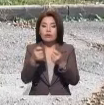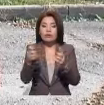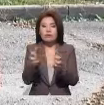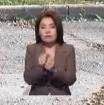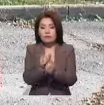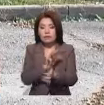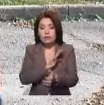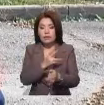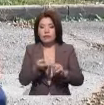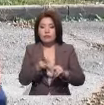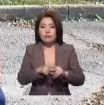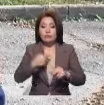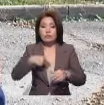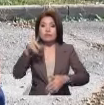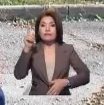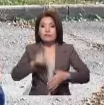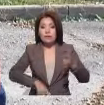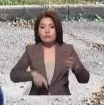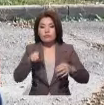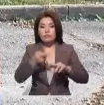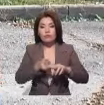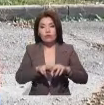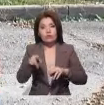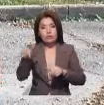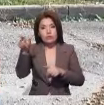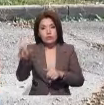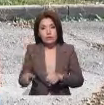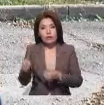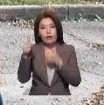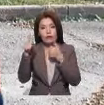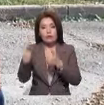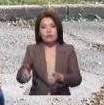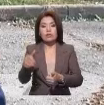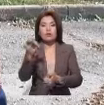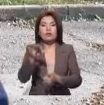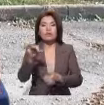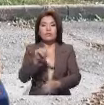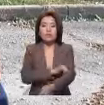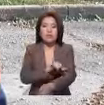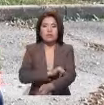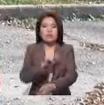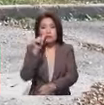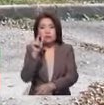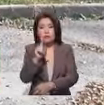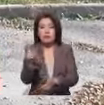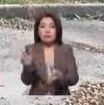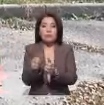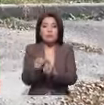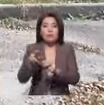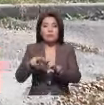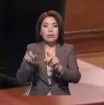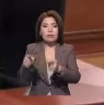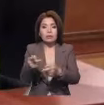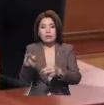біз сенеміз. Ол өте жақсы адам. Ондай жаңағы наркотические веществамен ұсталды дегенге ешкім